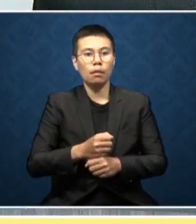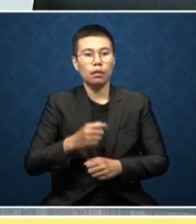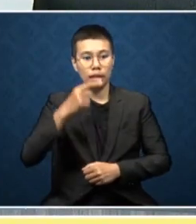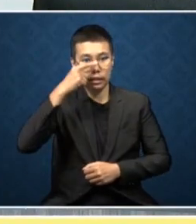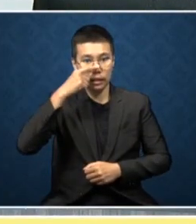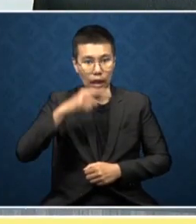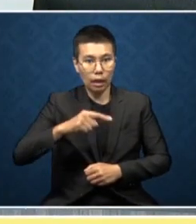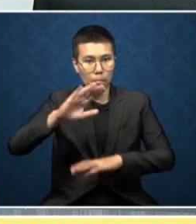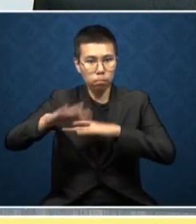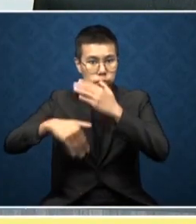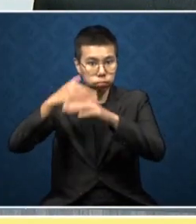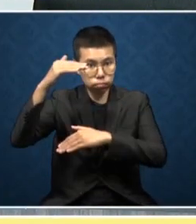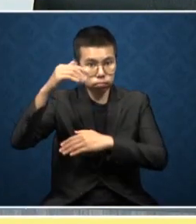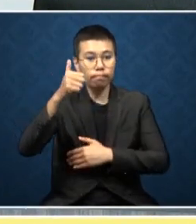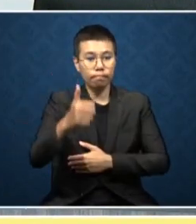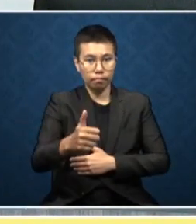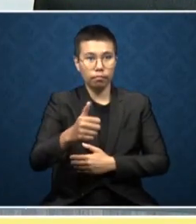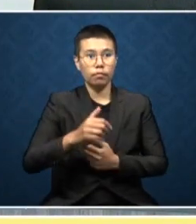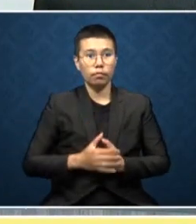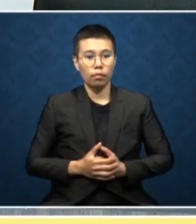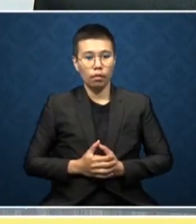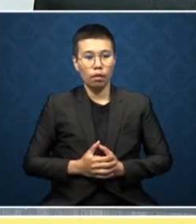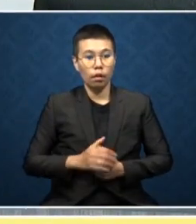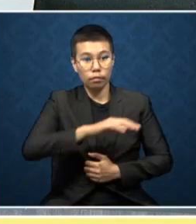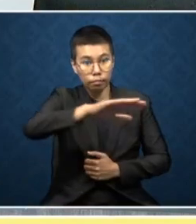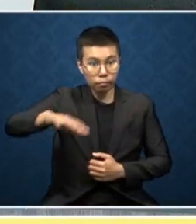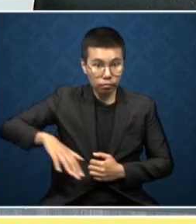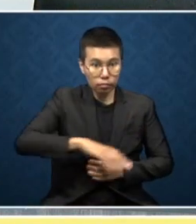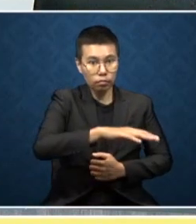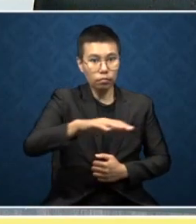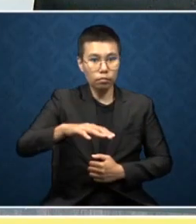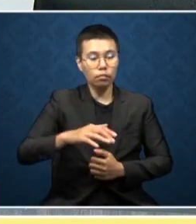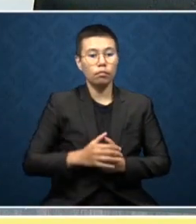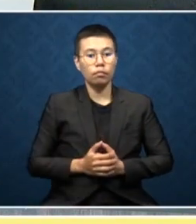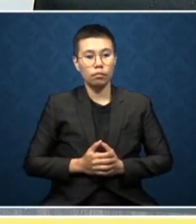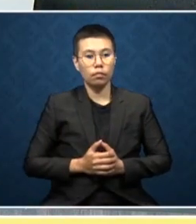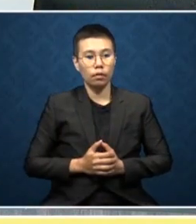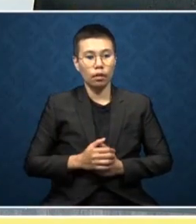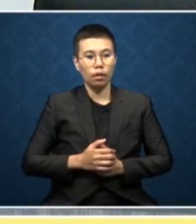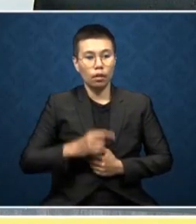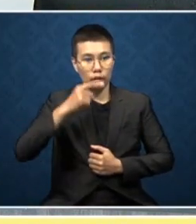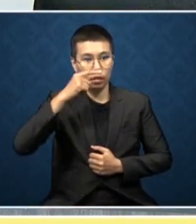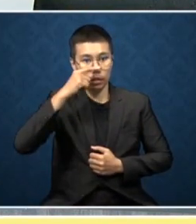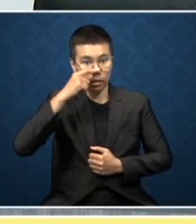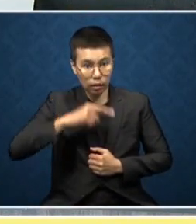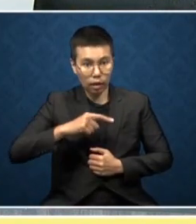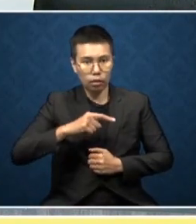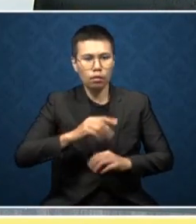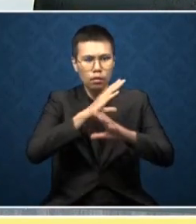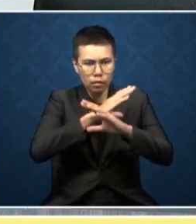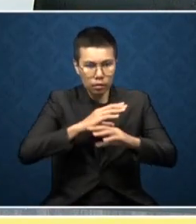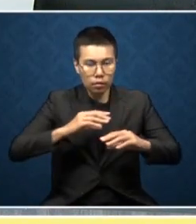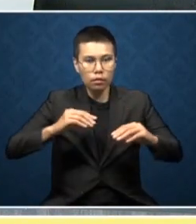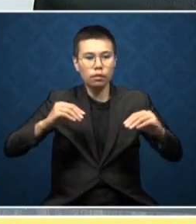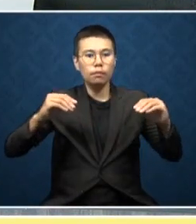ได้นะคะทั้งหมดนี้ประเทศชาติจะมีความสงบร่มเย็นเมื่อสังคม